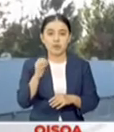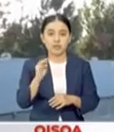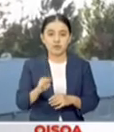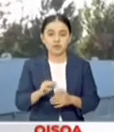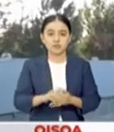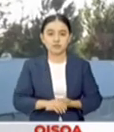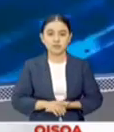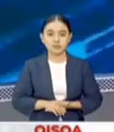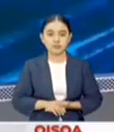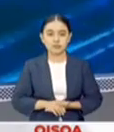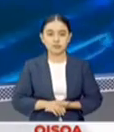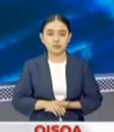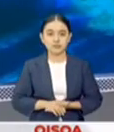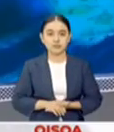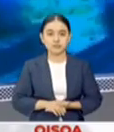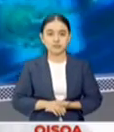Poytaxt.